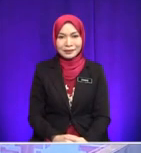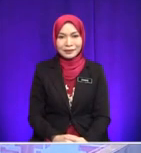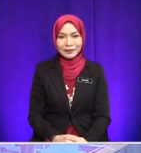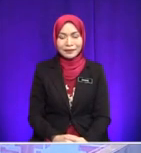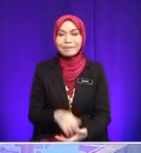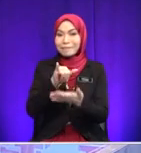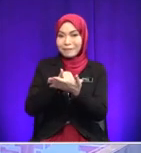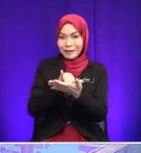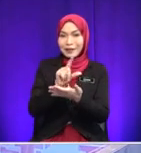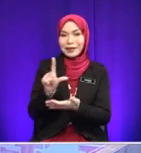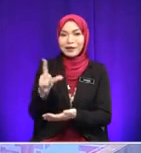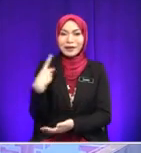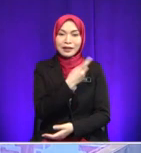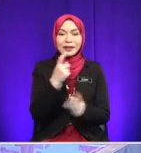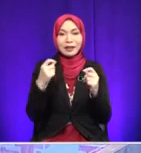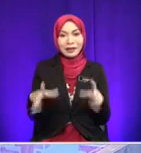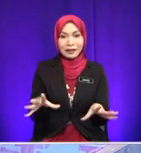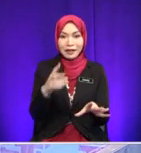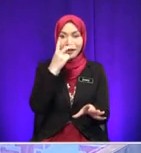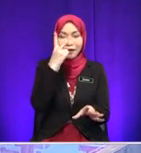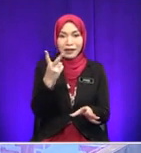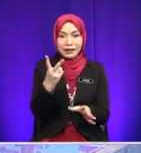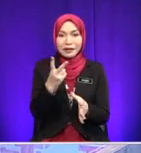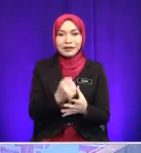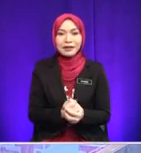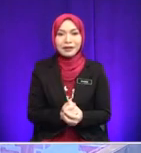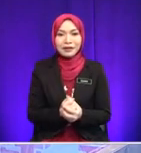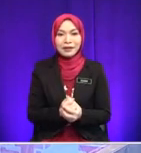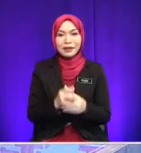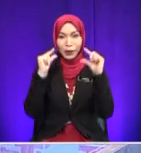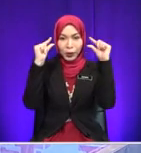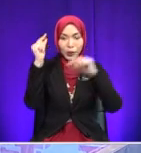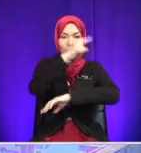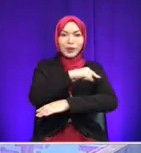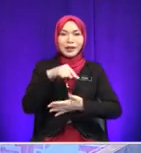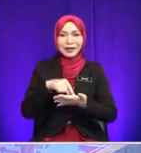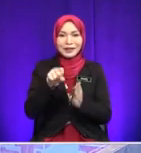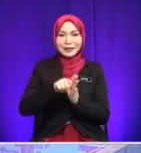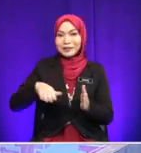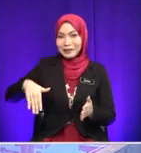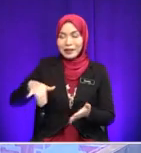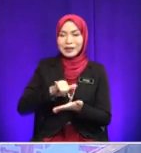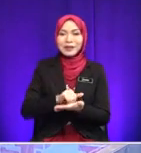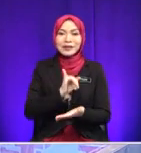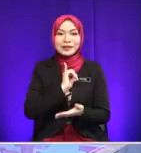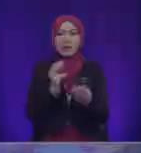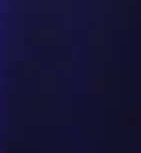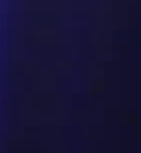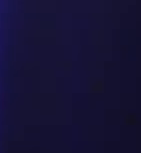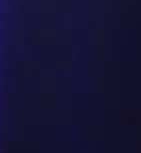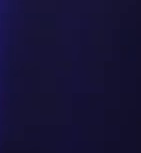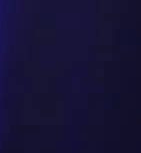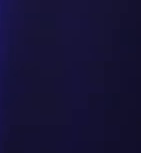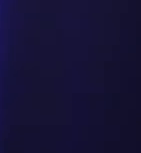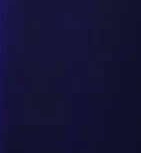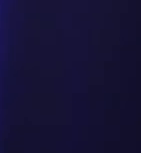Baik, itulah dia, kita dapat saksikan profil guru kita pada hari ini. Tapi sebelum itu, Ria ingin mengalu-alukan kedatangan jurubahasa kita. Kita ada